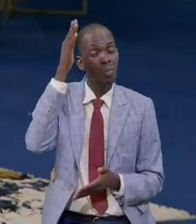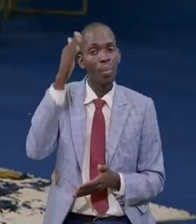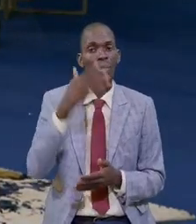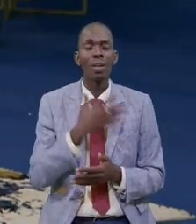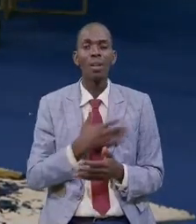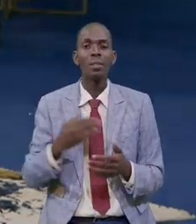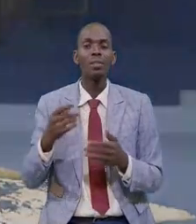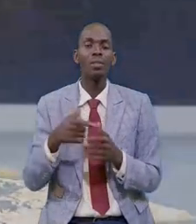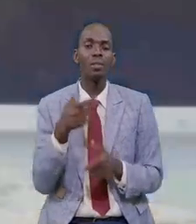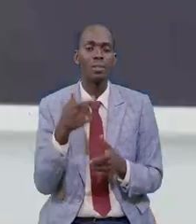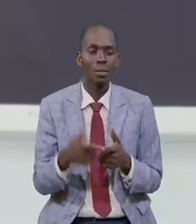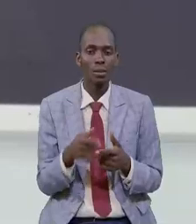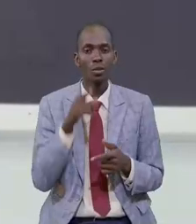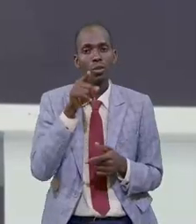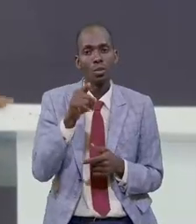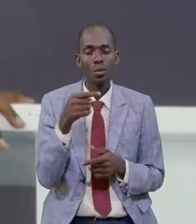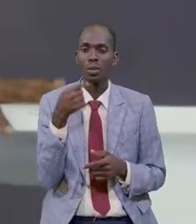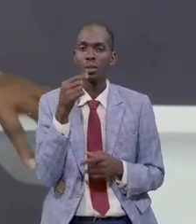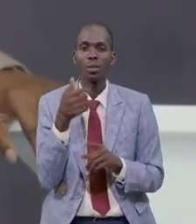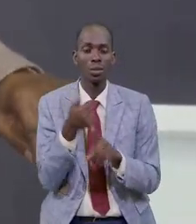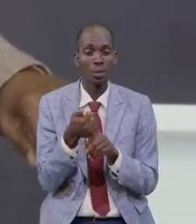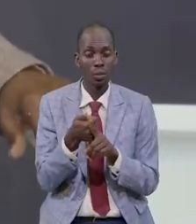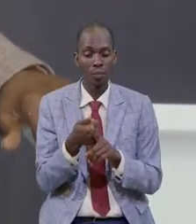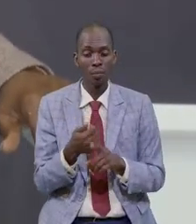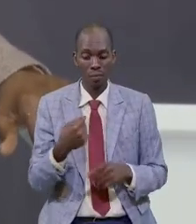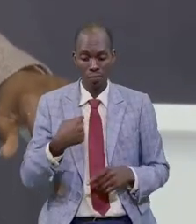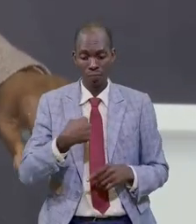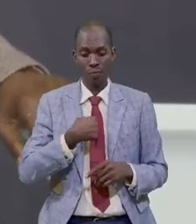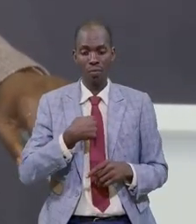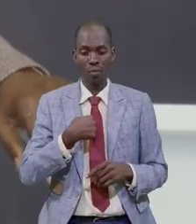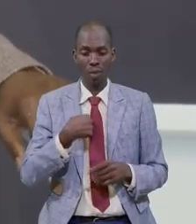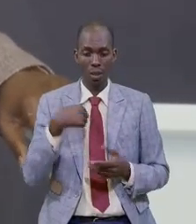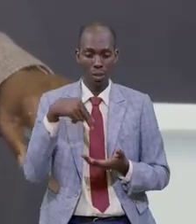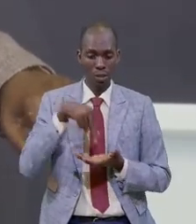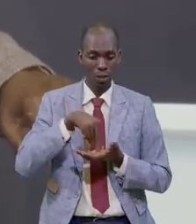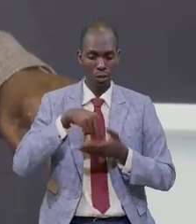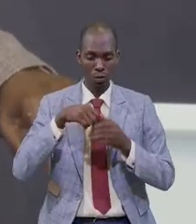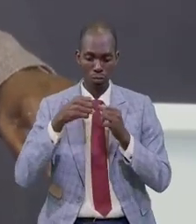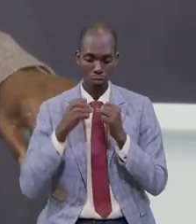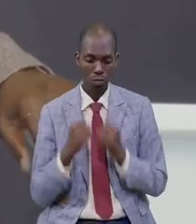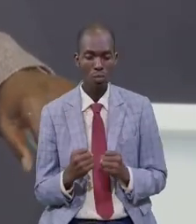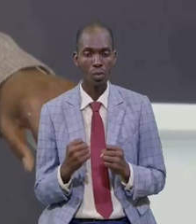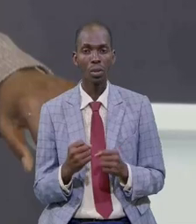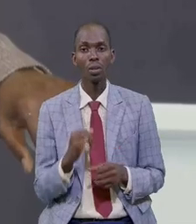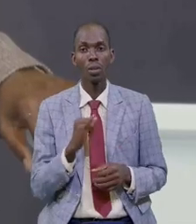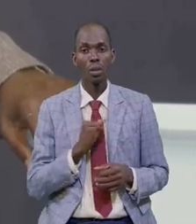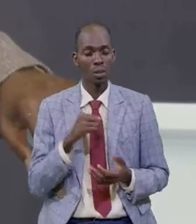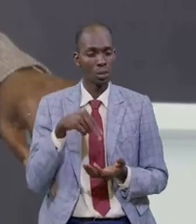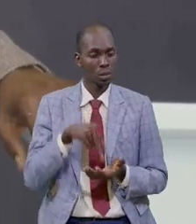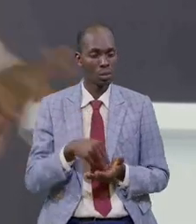destination et vous dites je tiens ferme je